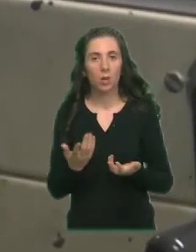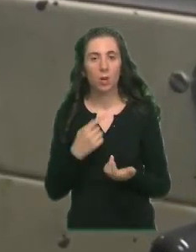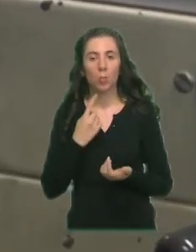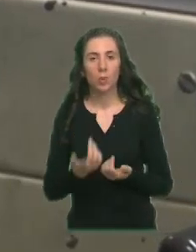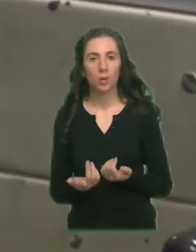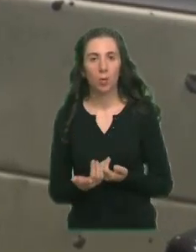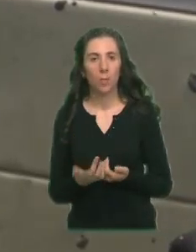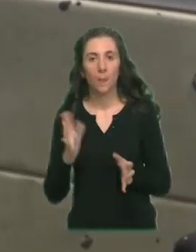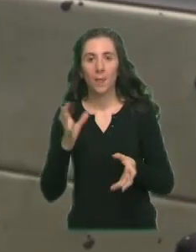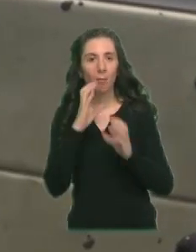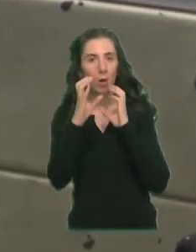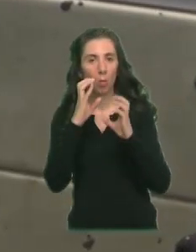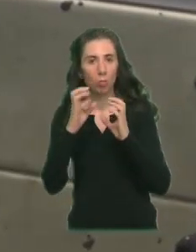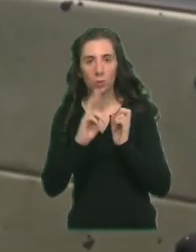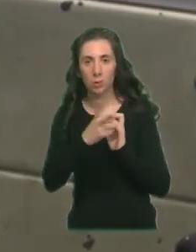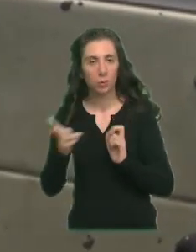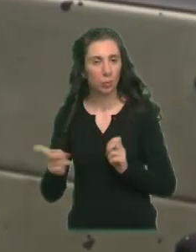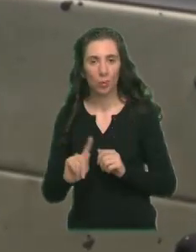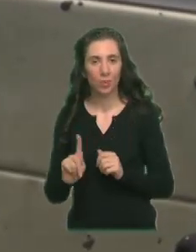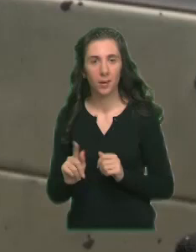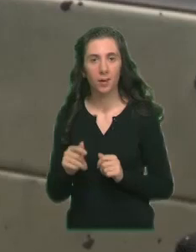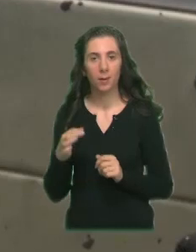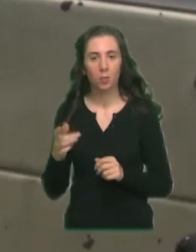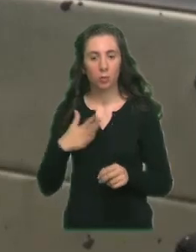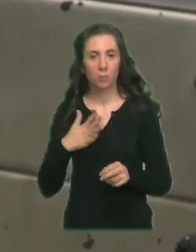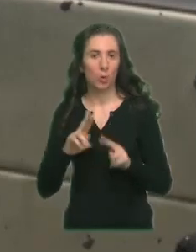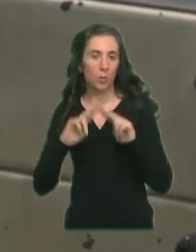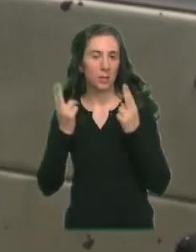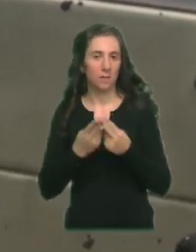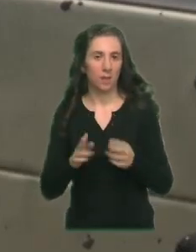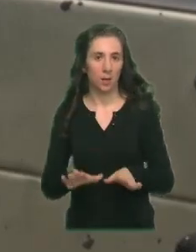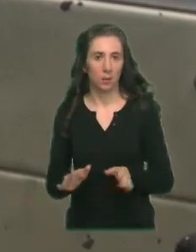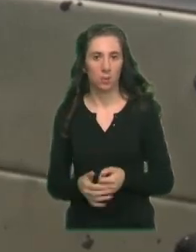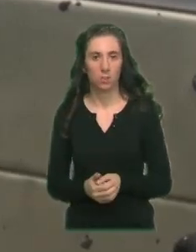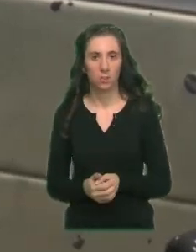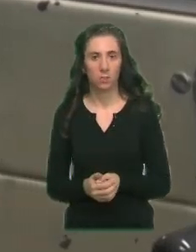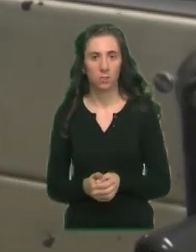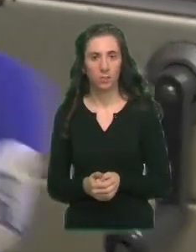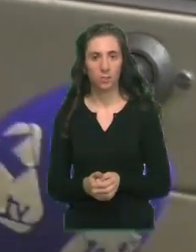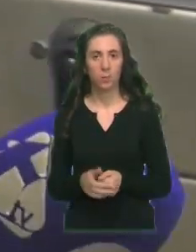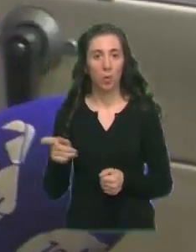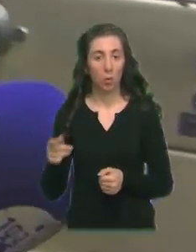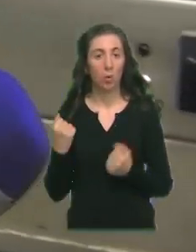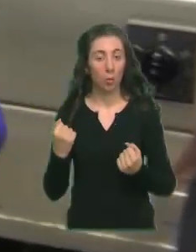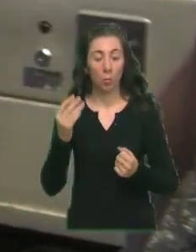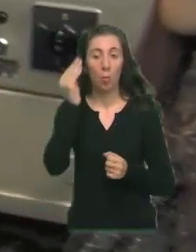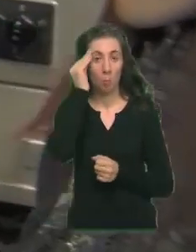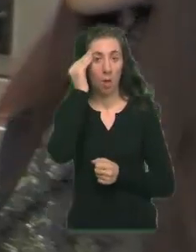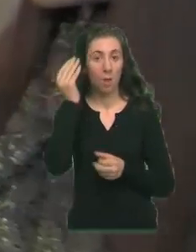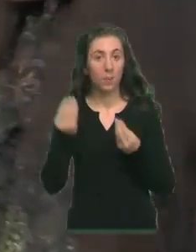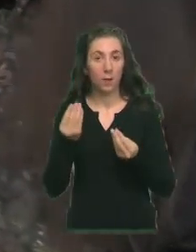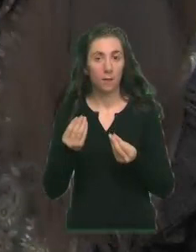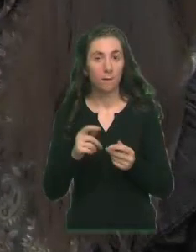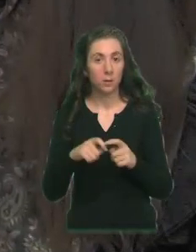da velim, nema komunikacije sa drugima, nego je u tom svome svijetu. Ne? Mm-hmm. Ne. On jako dobro pamti ovako